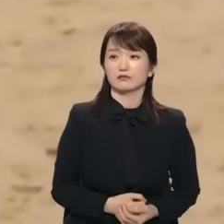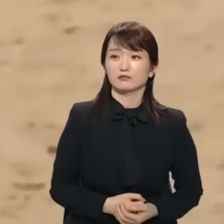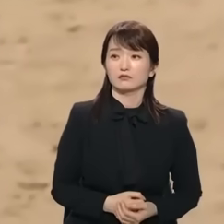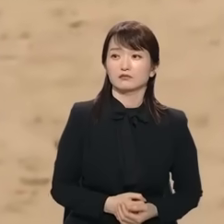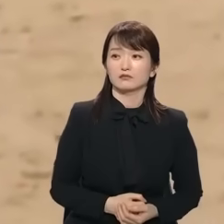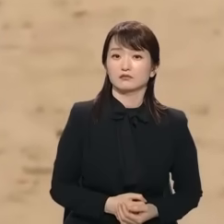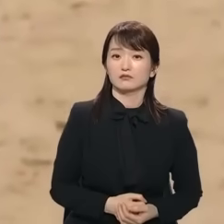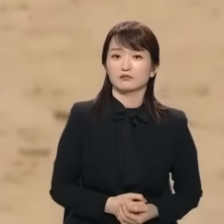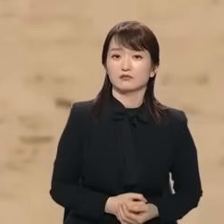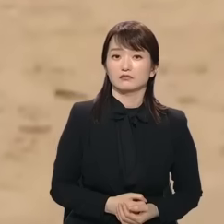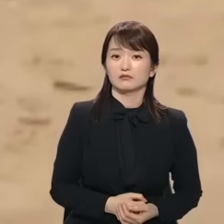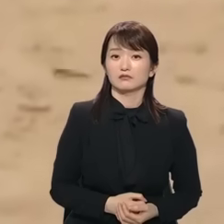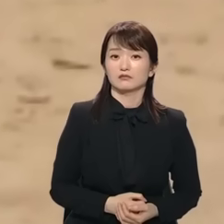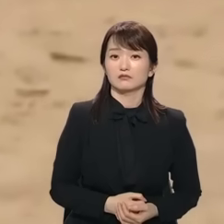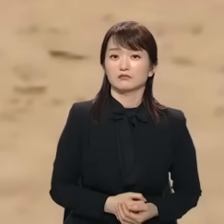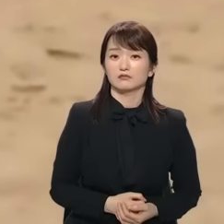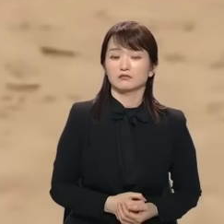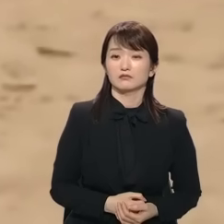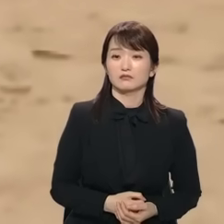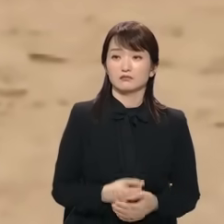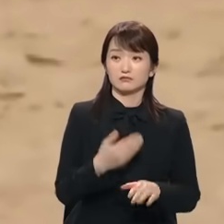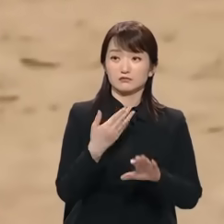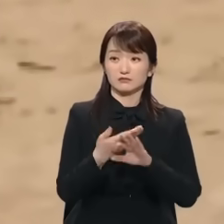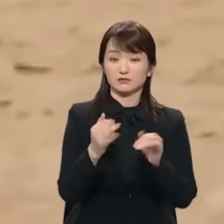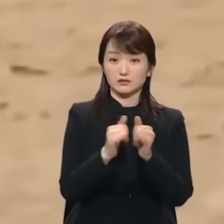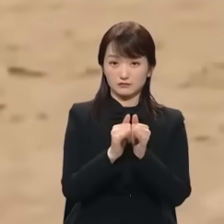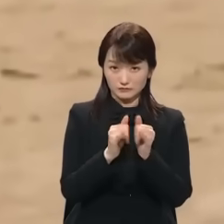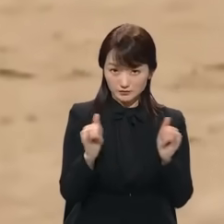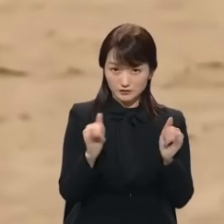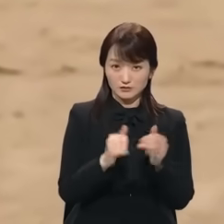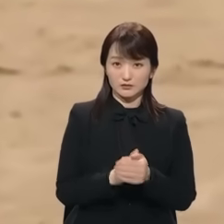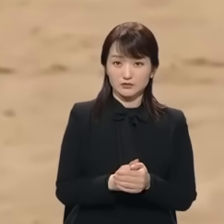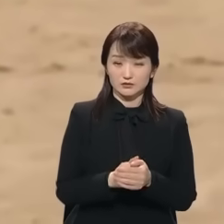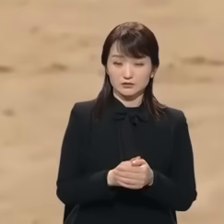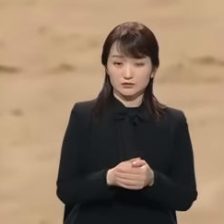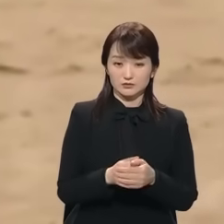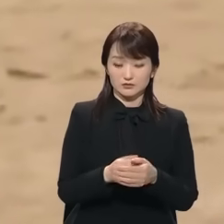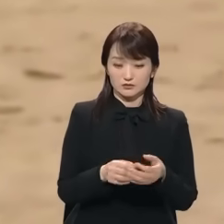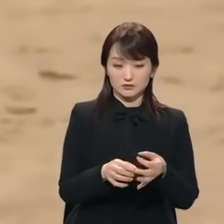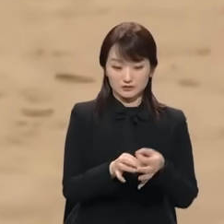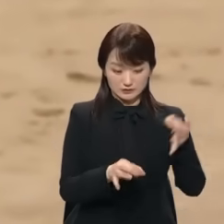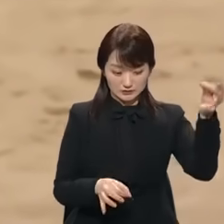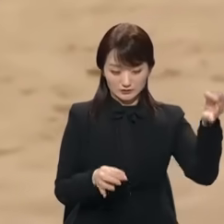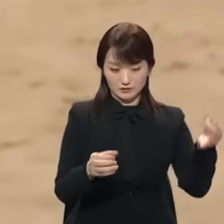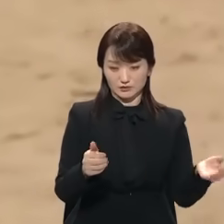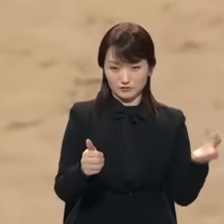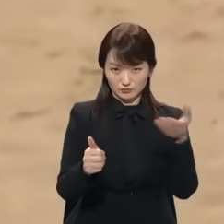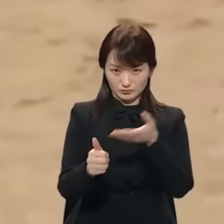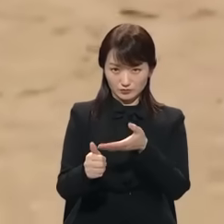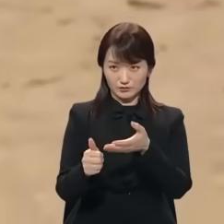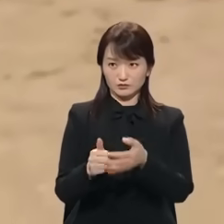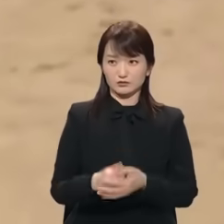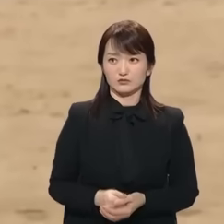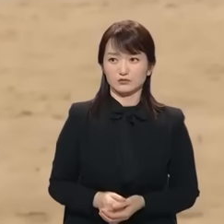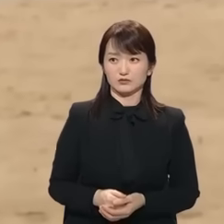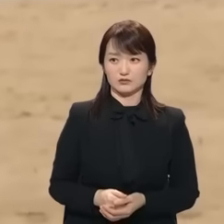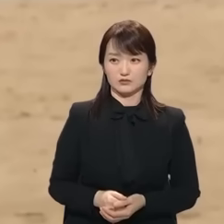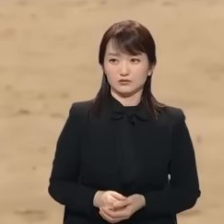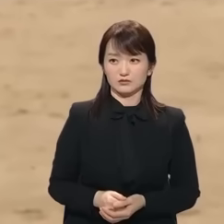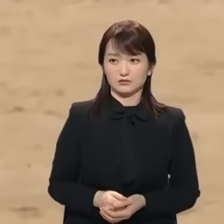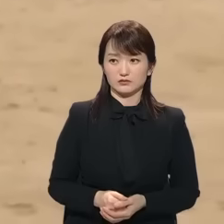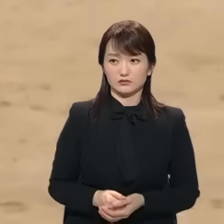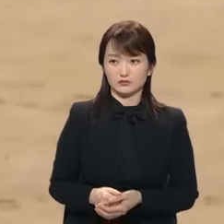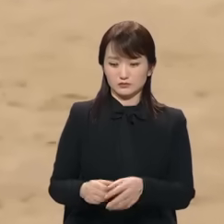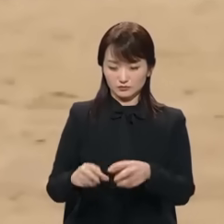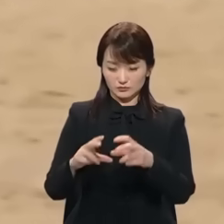주황색 골프공 띠 자 다른 다음 사람이 골프체 넘 건너 봤고요 자세를 취하는데 아 뭐 아 이제